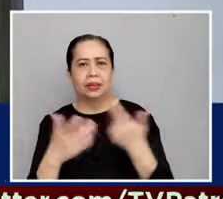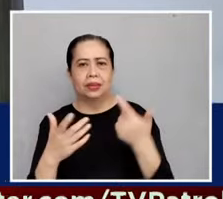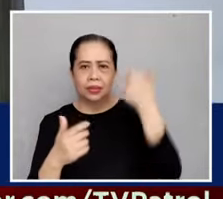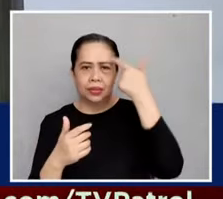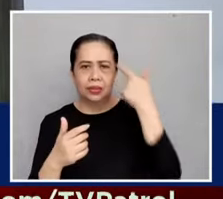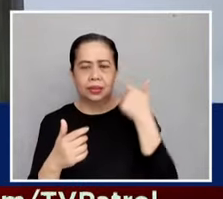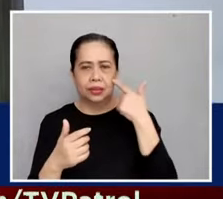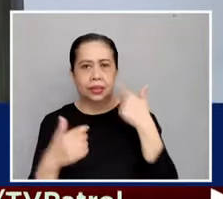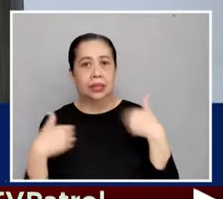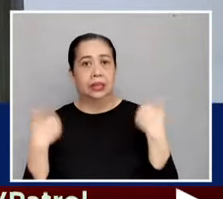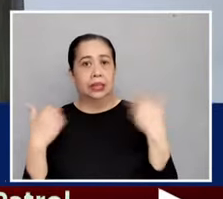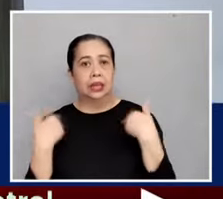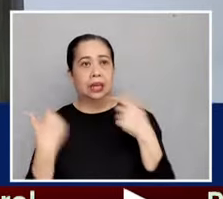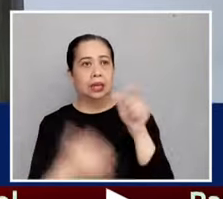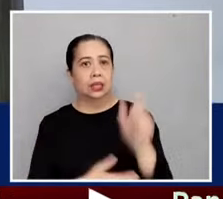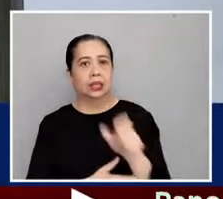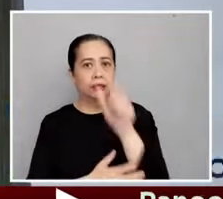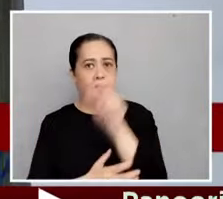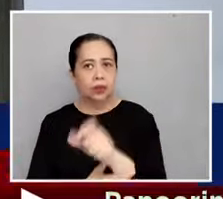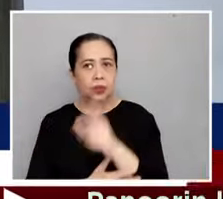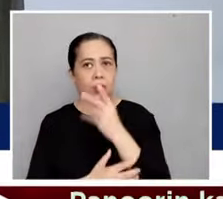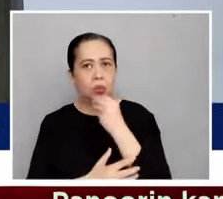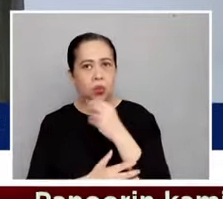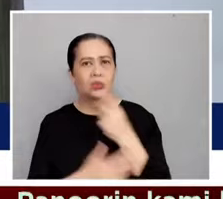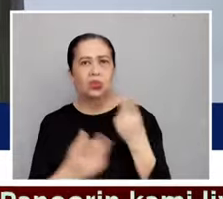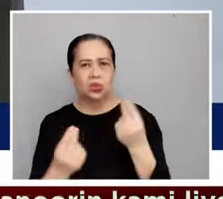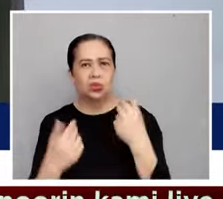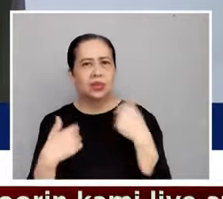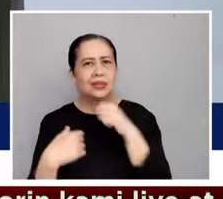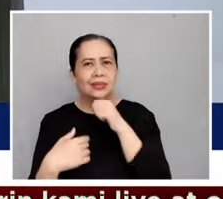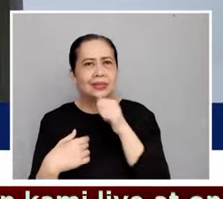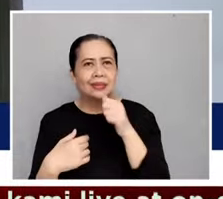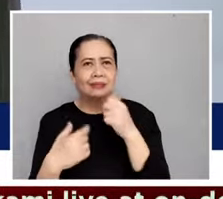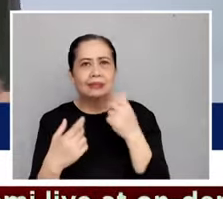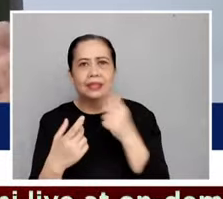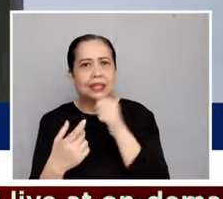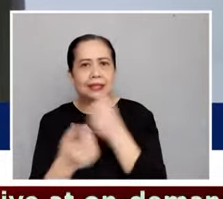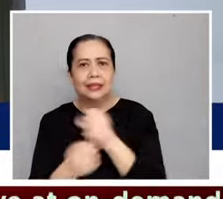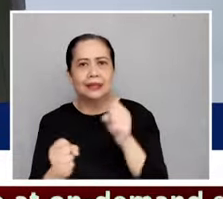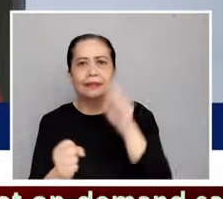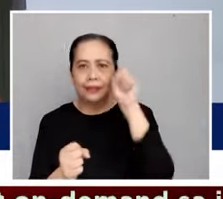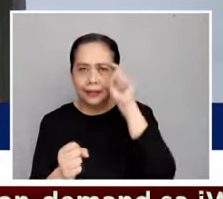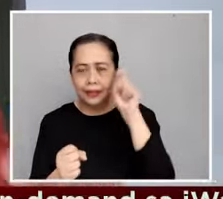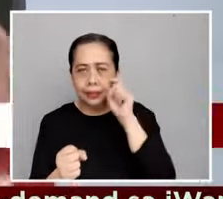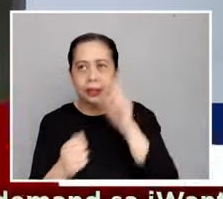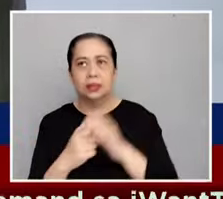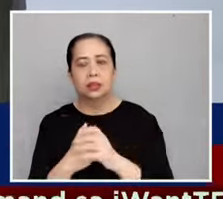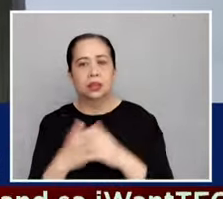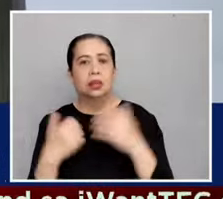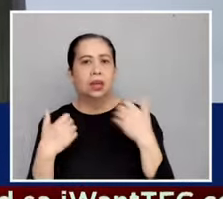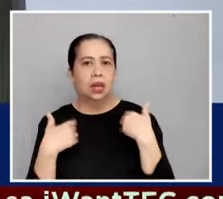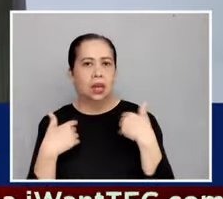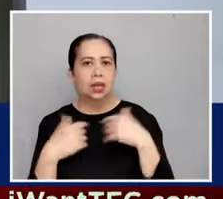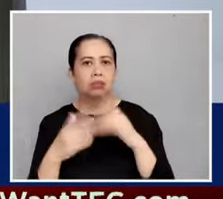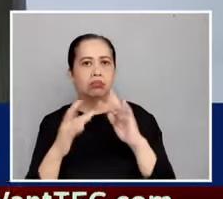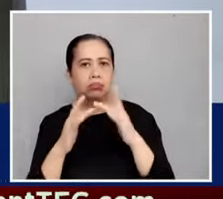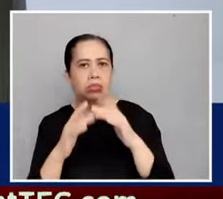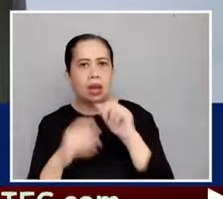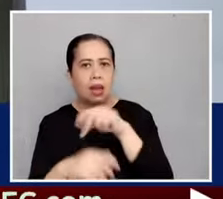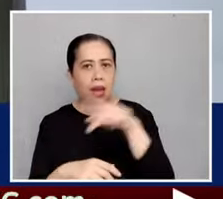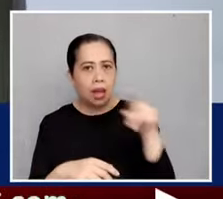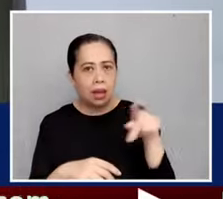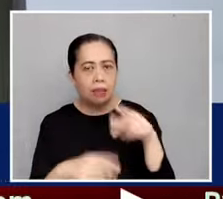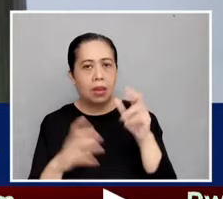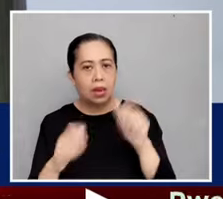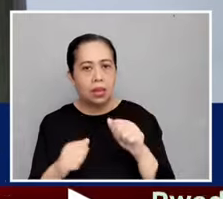young individuals who are practicing unsafe sex, they already have social media applications where they